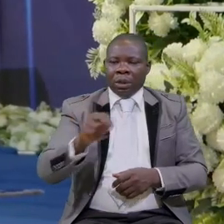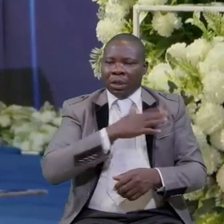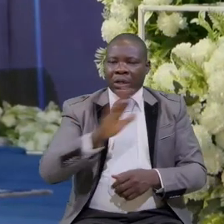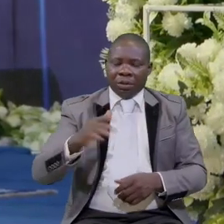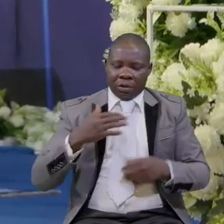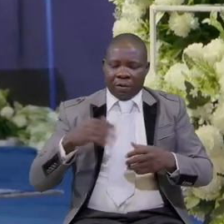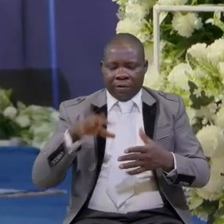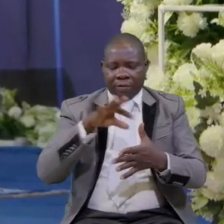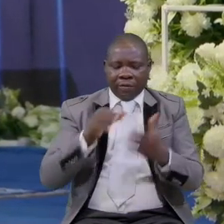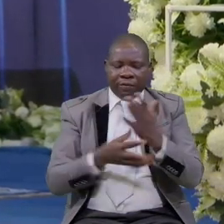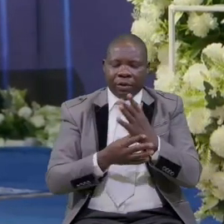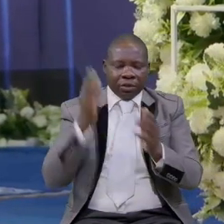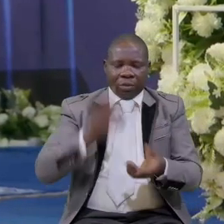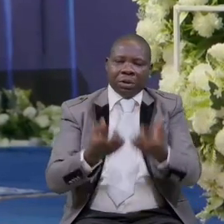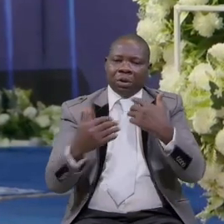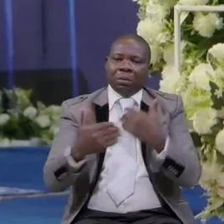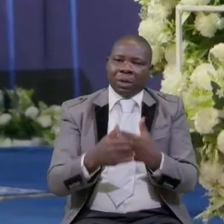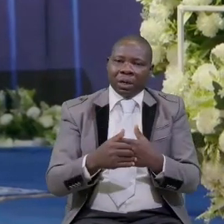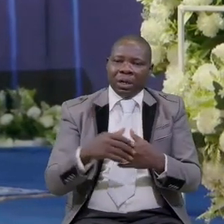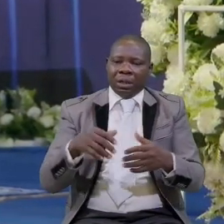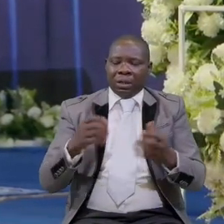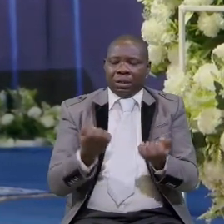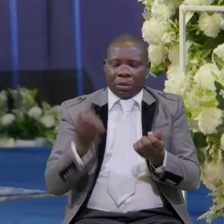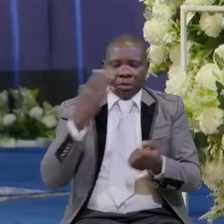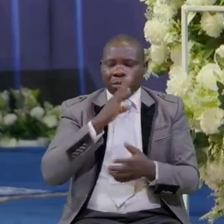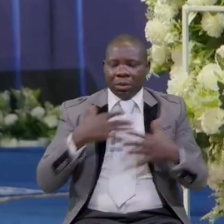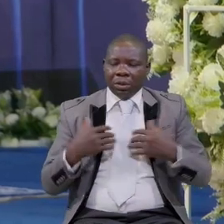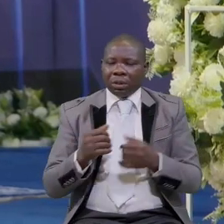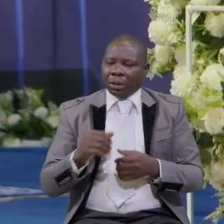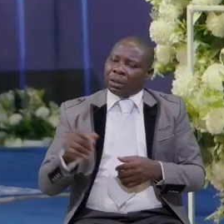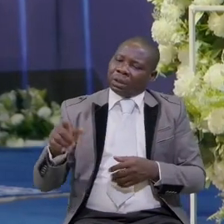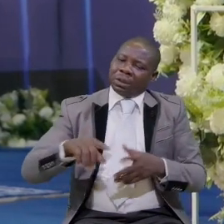guérie. Vous connaissez également l'histoire. Il argumentait.